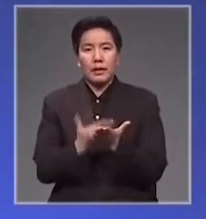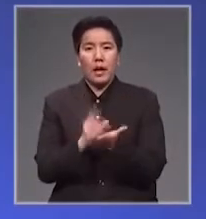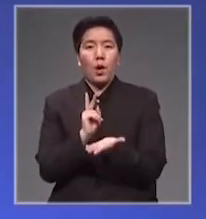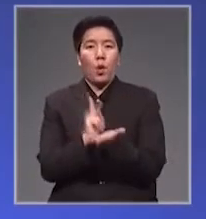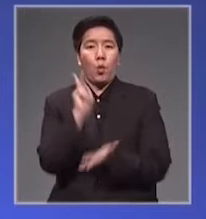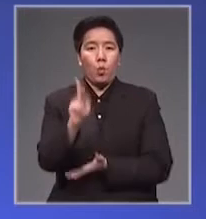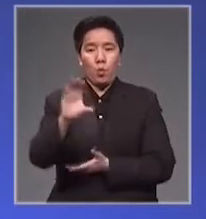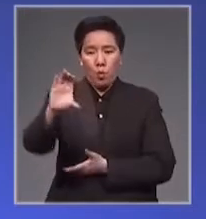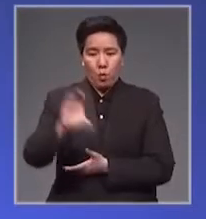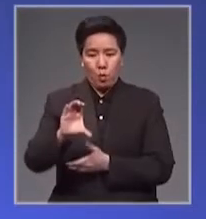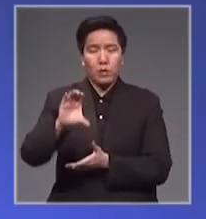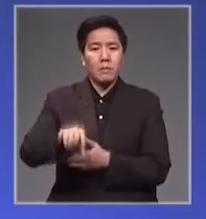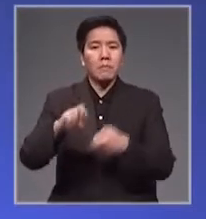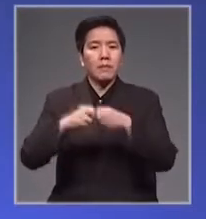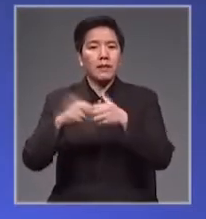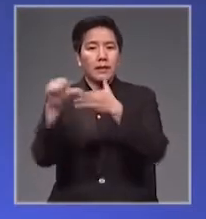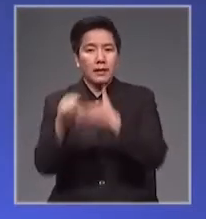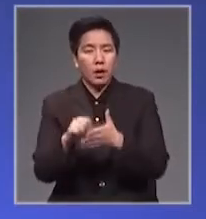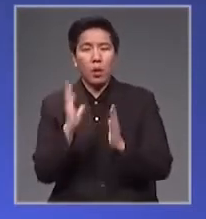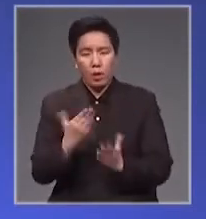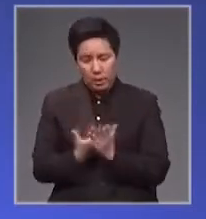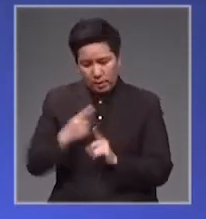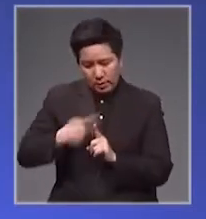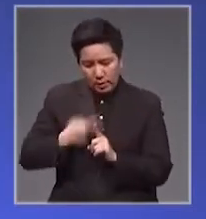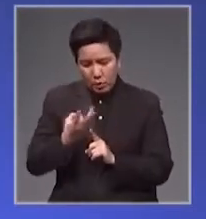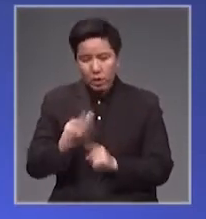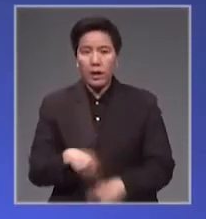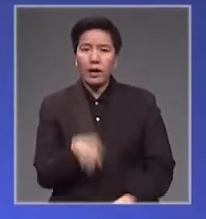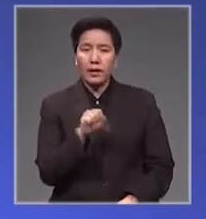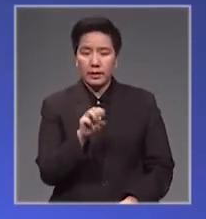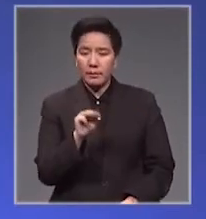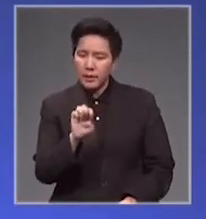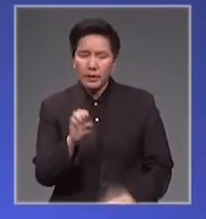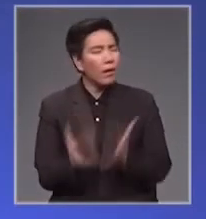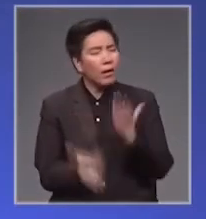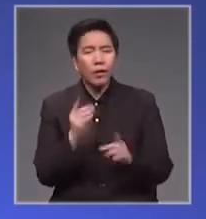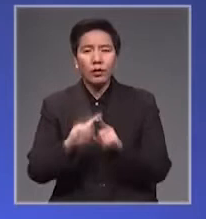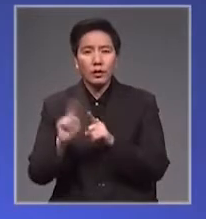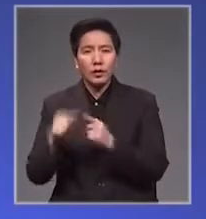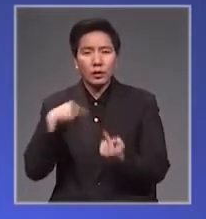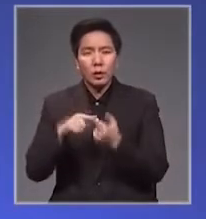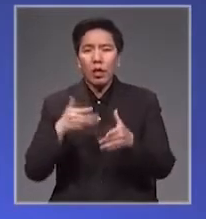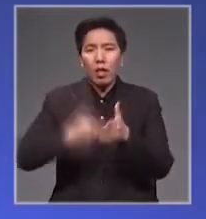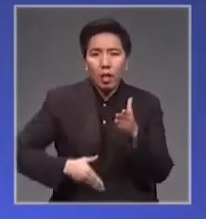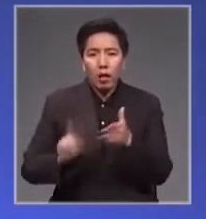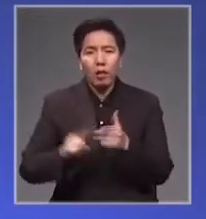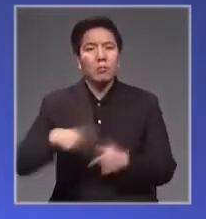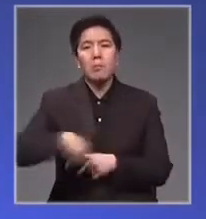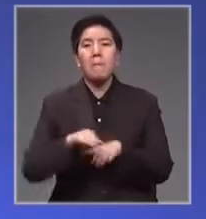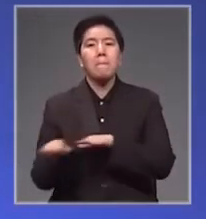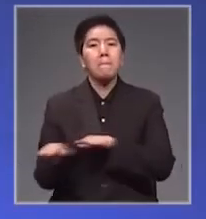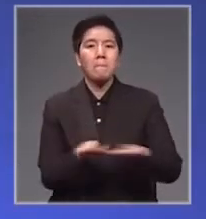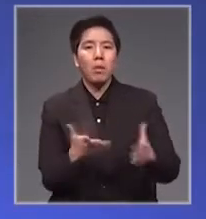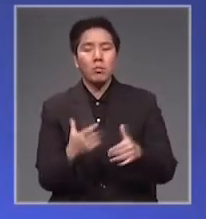งประชาชนที่มีรายได้น้อยทั้ง SME ทั้งอะไรต่างมากมายนะแต่ติดที่ว่าทุกคนไม่พร้อมนะครับคุณสมบัติไม่